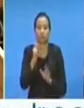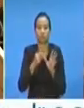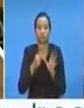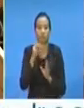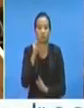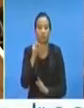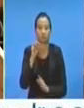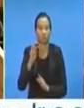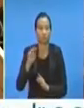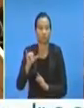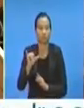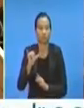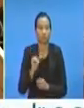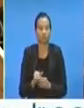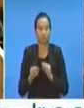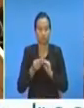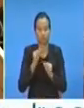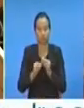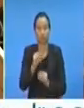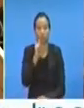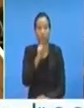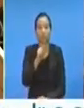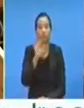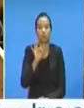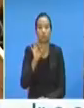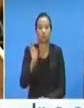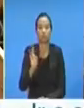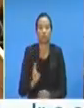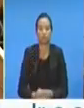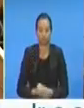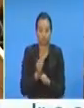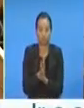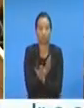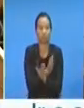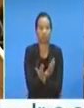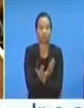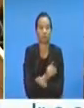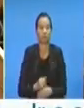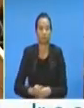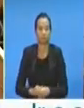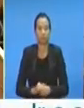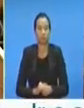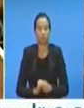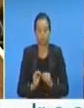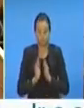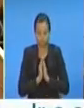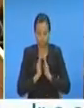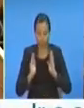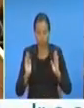กลำดับ197ก่อนอื่นต้องขอกราบขอบพระคุ